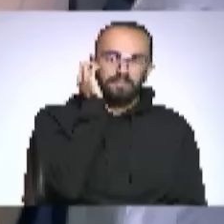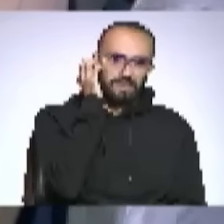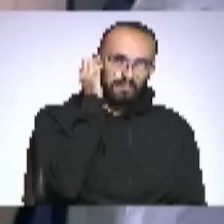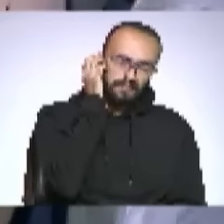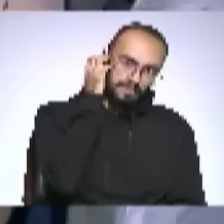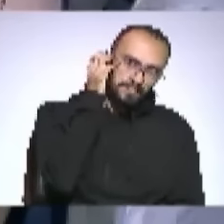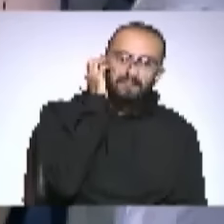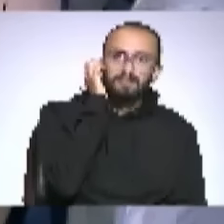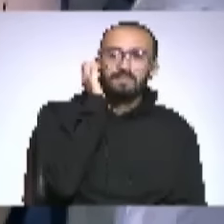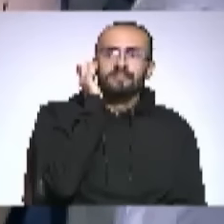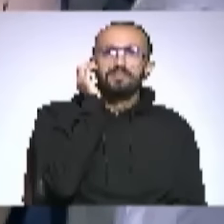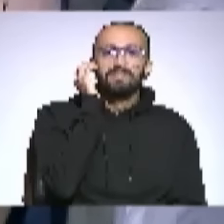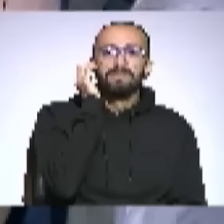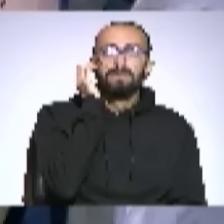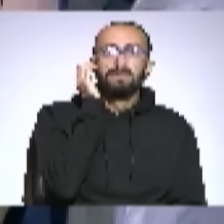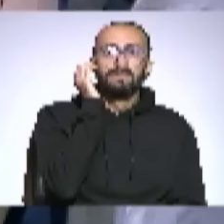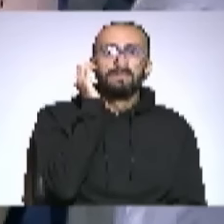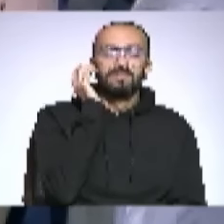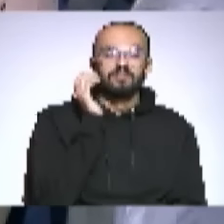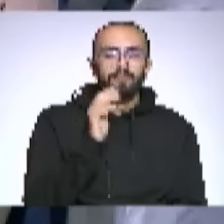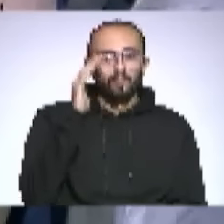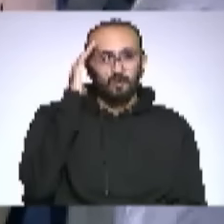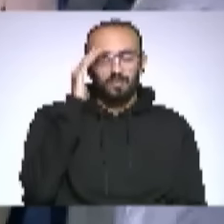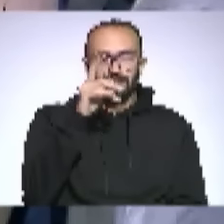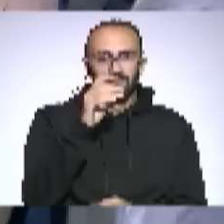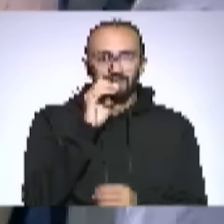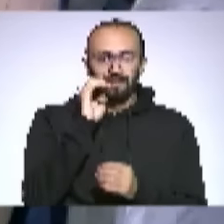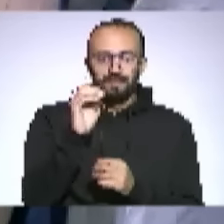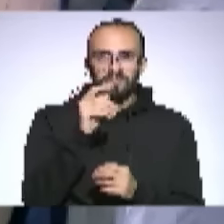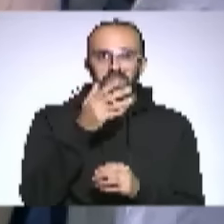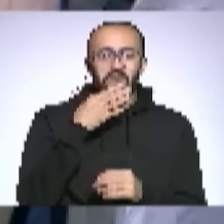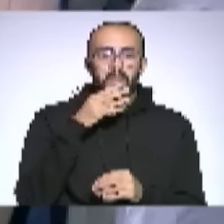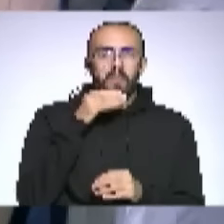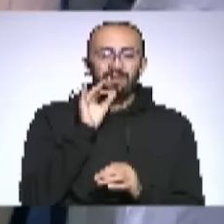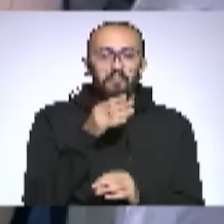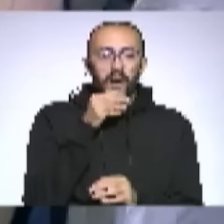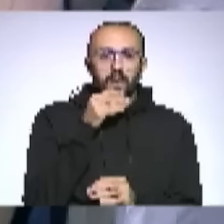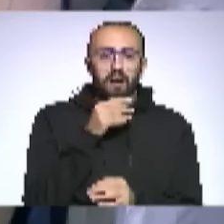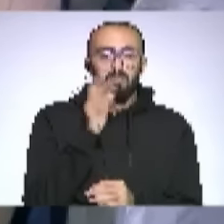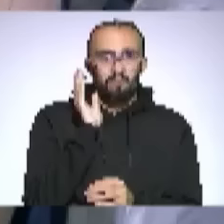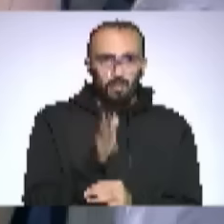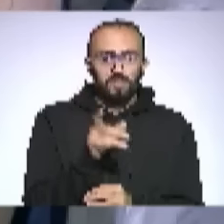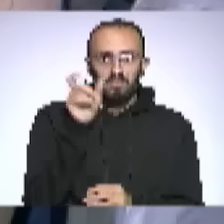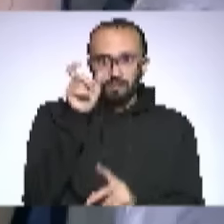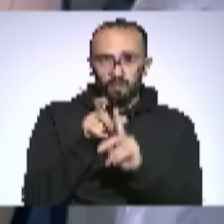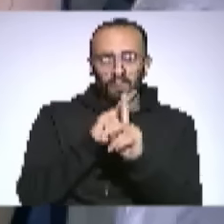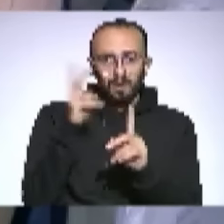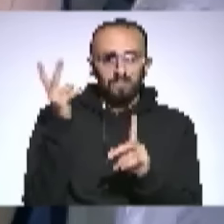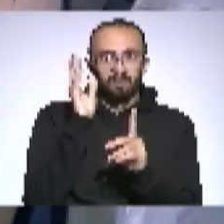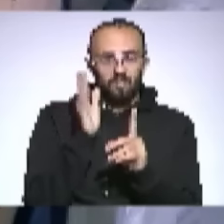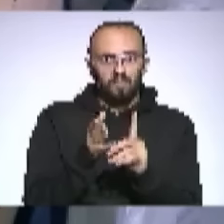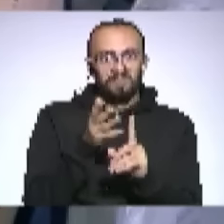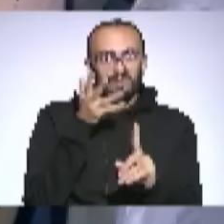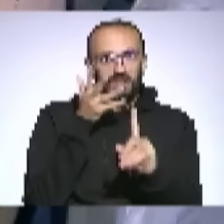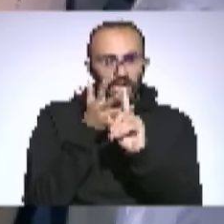اشكرك اشكرك يا سيدنا على على الرد اللي فيه ابوه كبيره لانه كان ممكن حد تاني